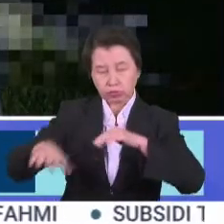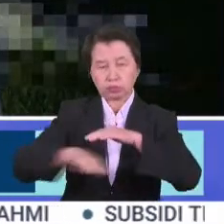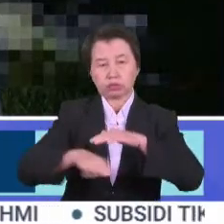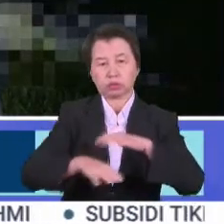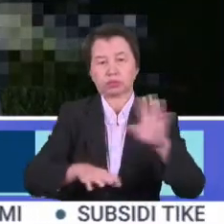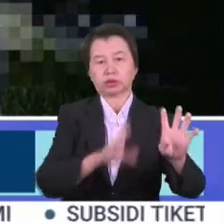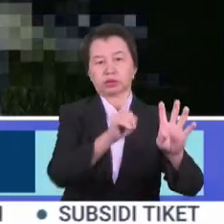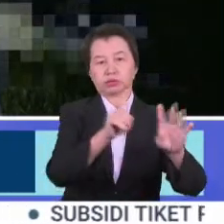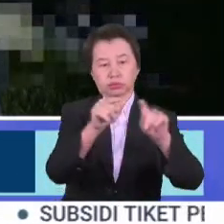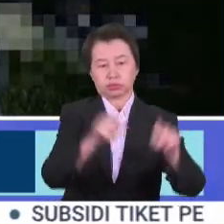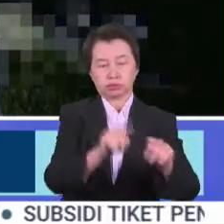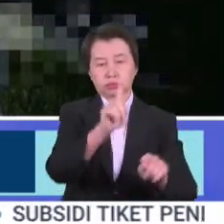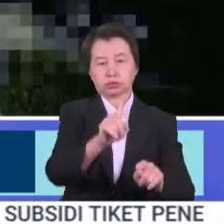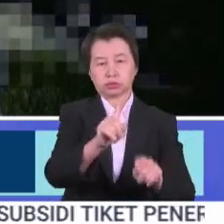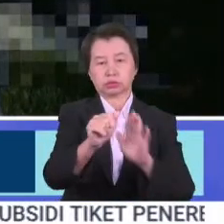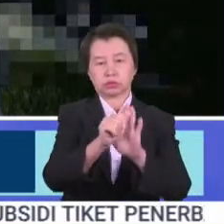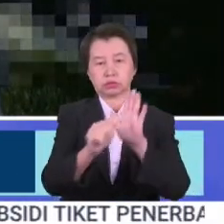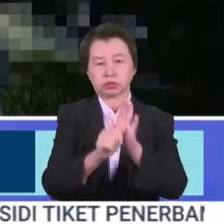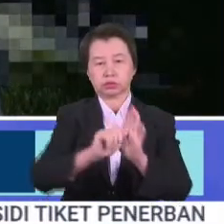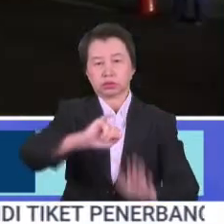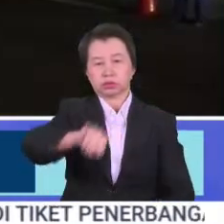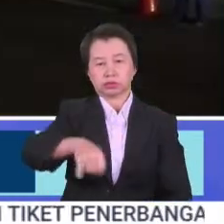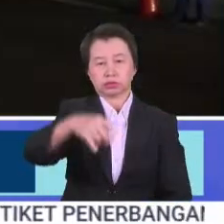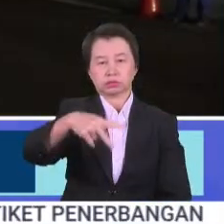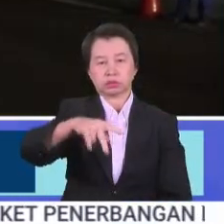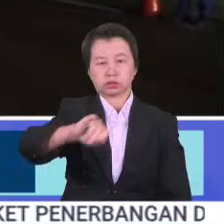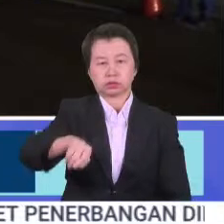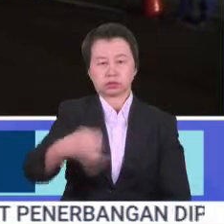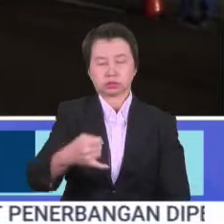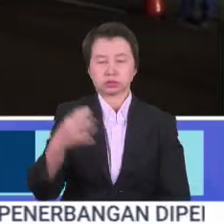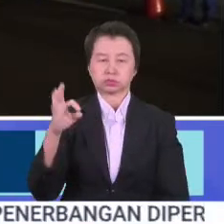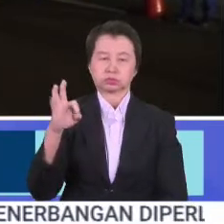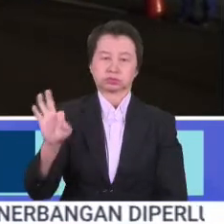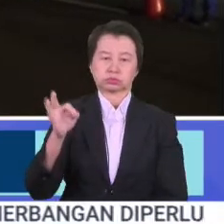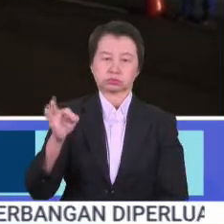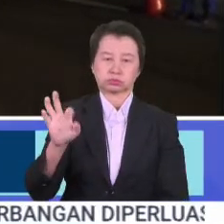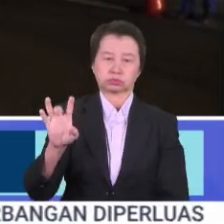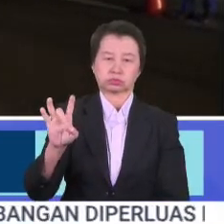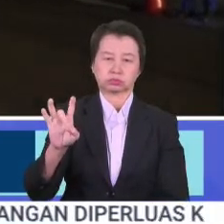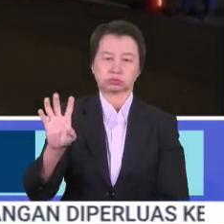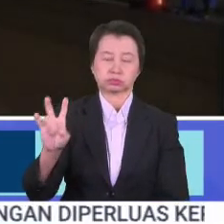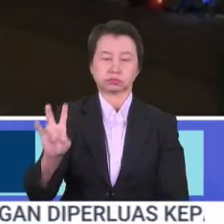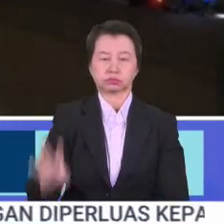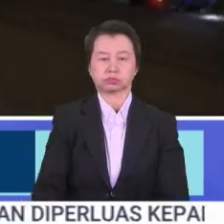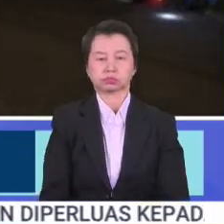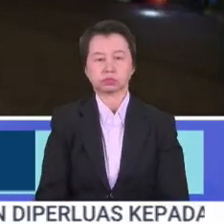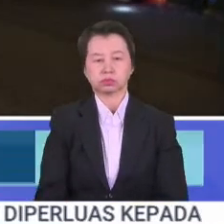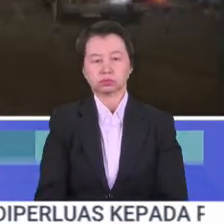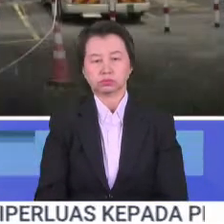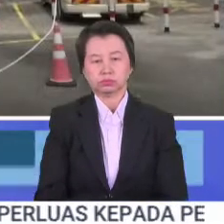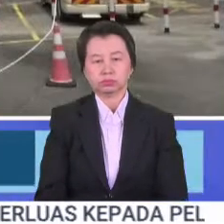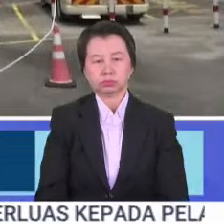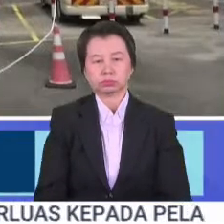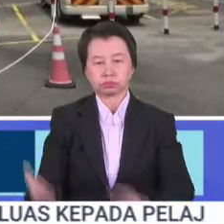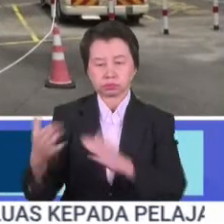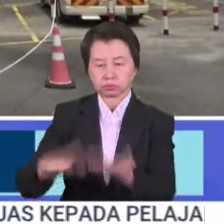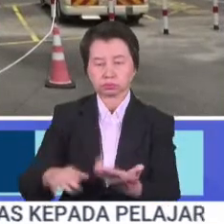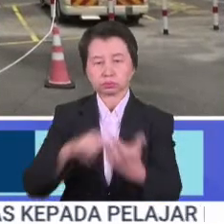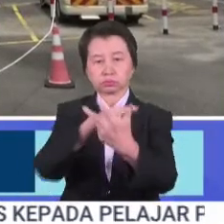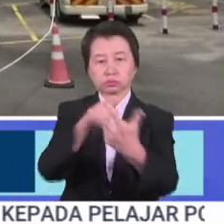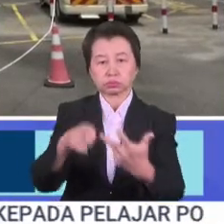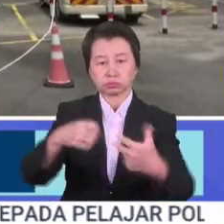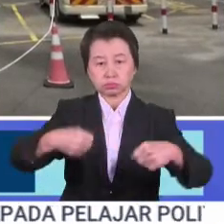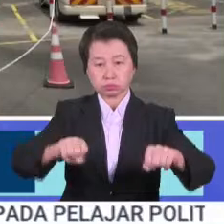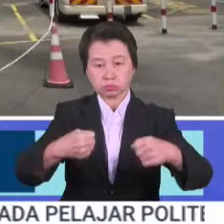Seksyen 41-1 Akta Pengangkutan Jalan APJ 1987. Jenazah tiga